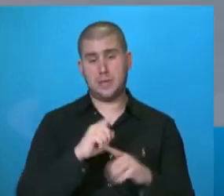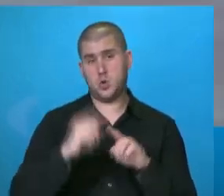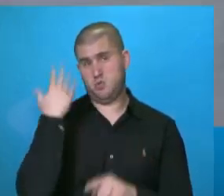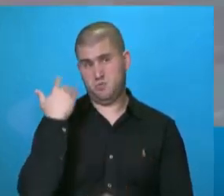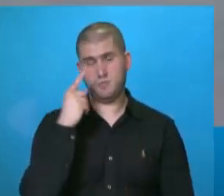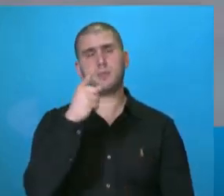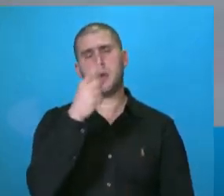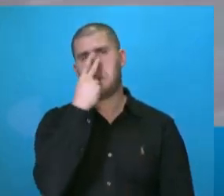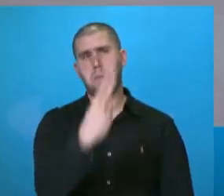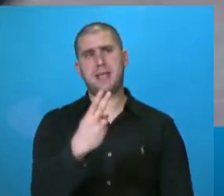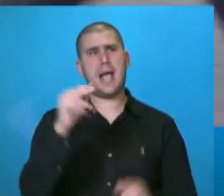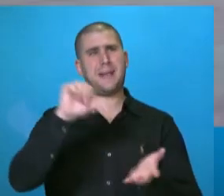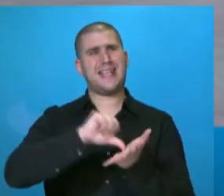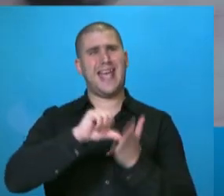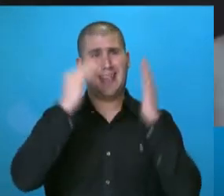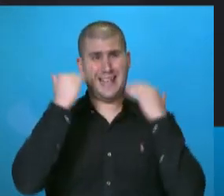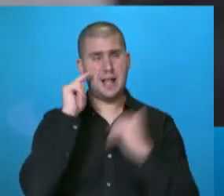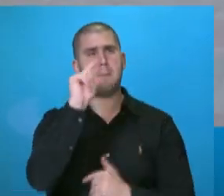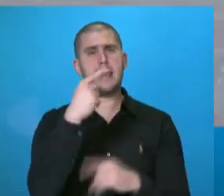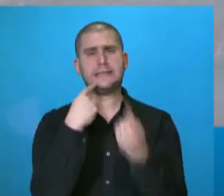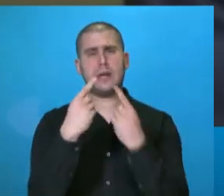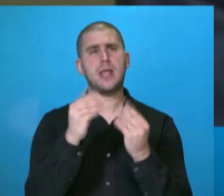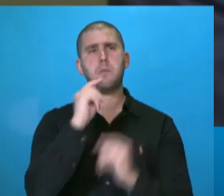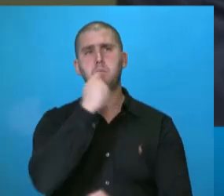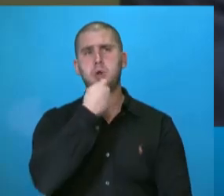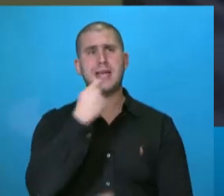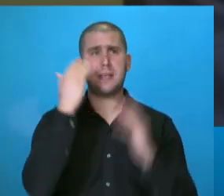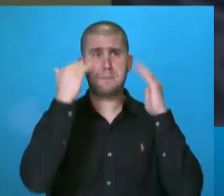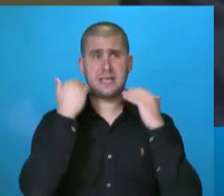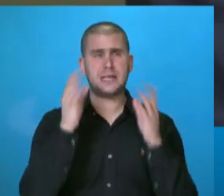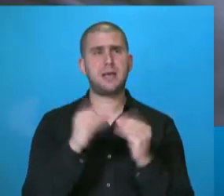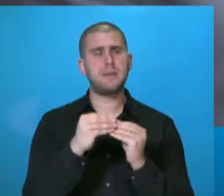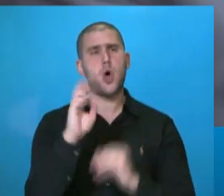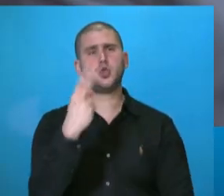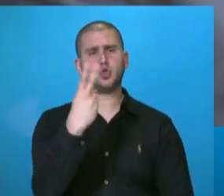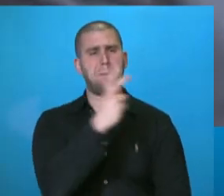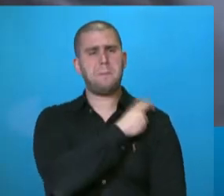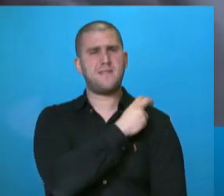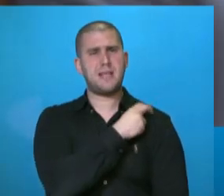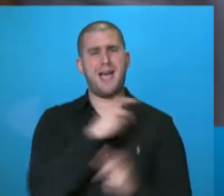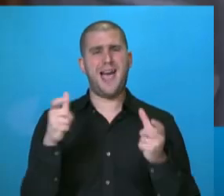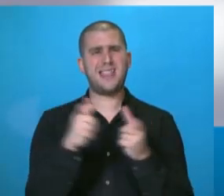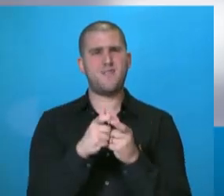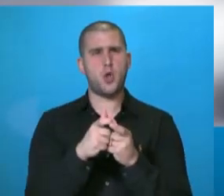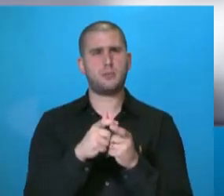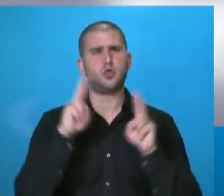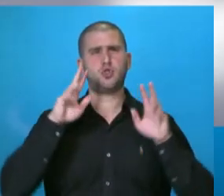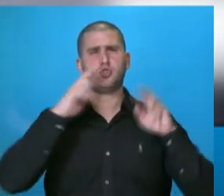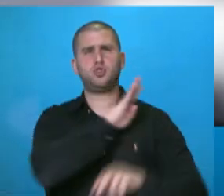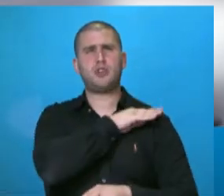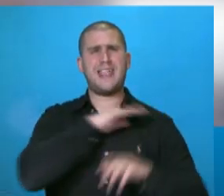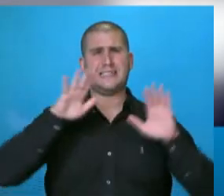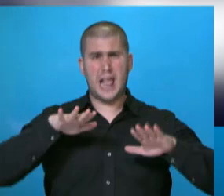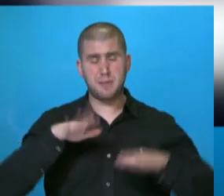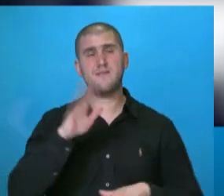אבו אל-עטא בקהיר, הוא הגיע לשם לשיחות עם המודיעין המצרי, ביחד עם עוד שני מפקדי חטיבות בג'יהאד, ובחירי הדרג